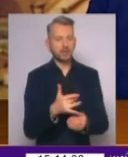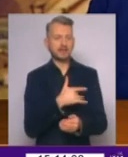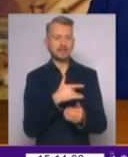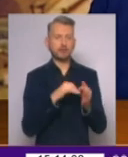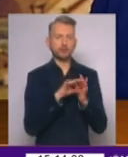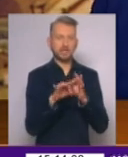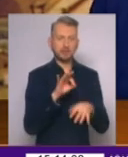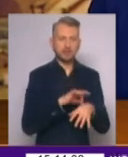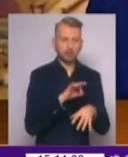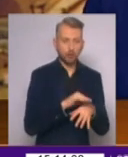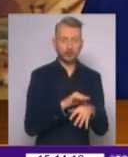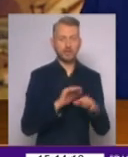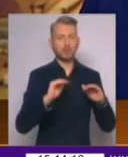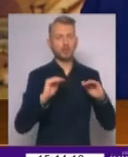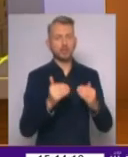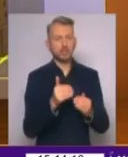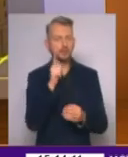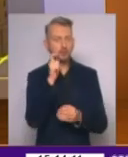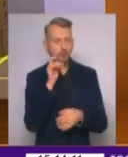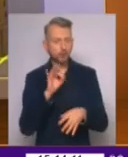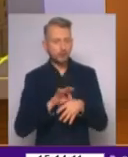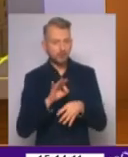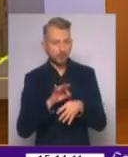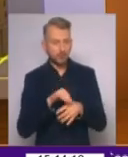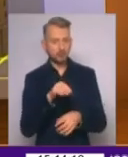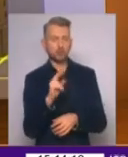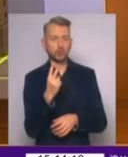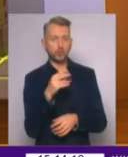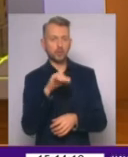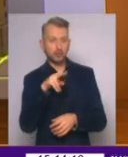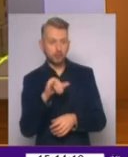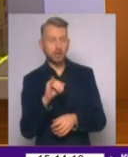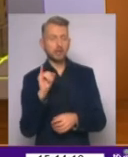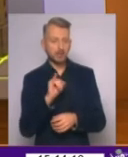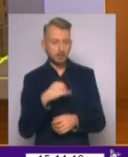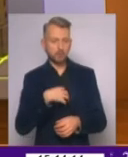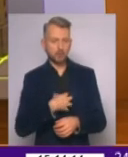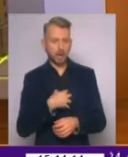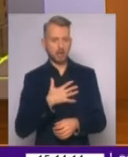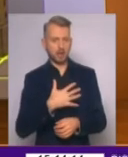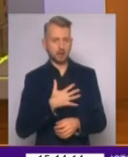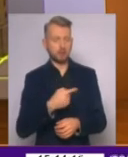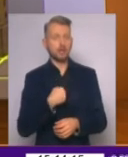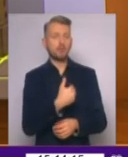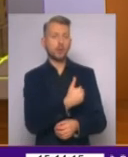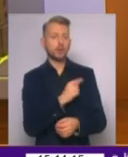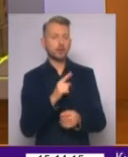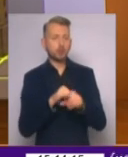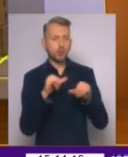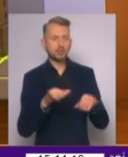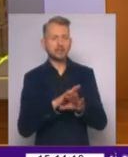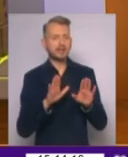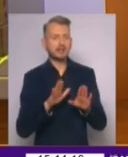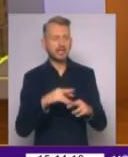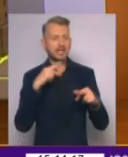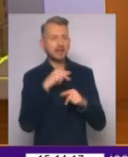серцево-судинними захворюваннями, обмежені цукровим діабетом другого типу і обмежені бронхіальною астмою. А нам хочеться, щоб розширили не тільки